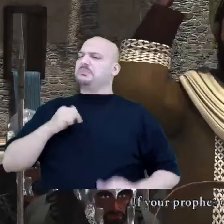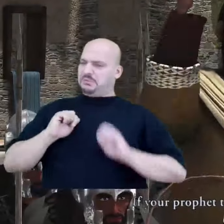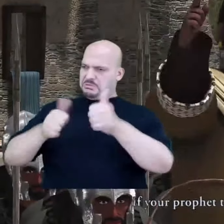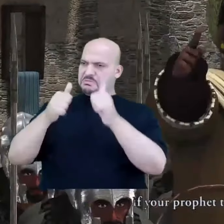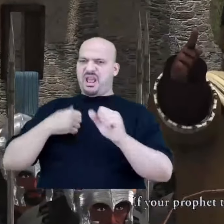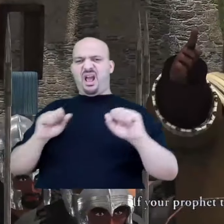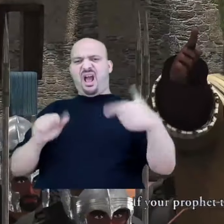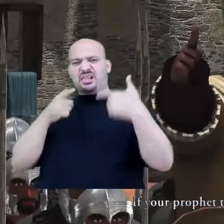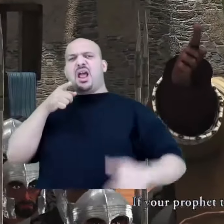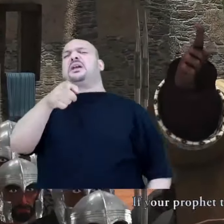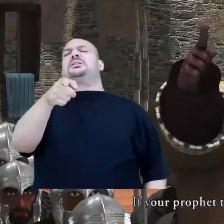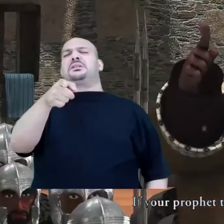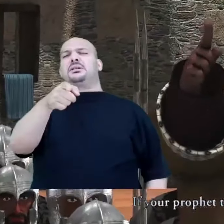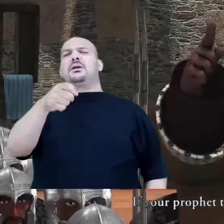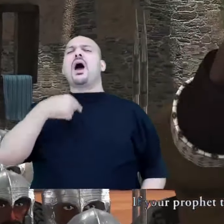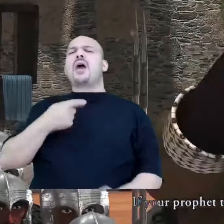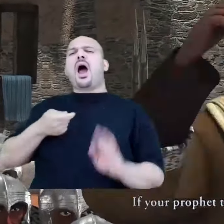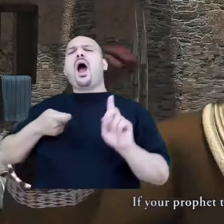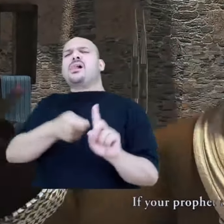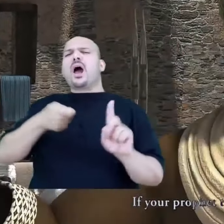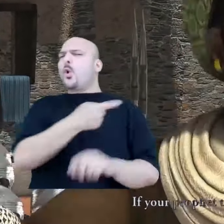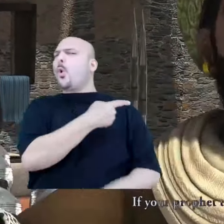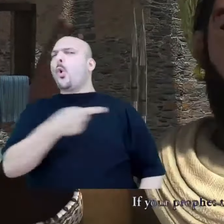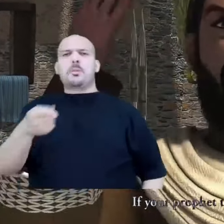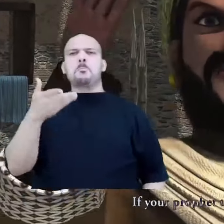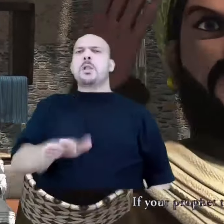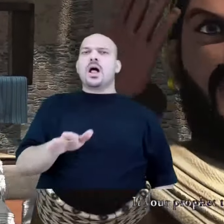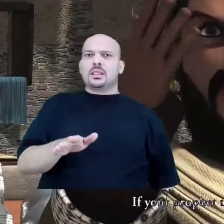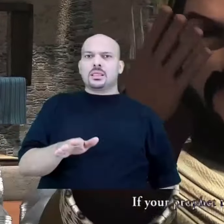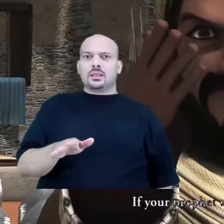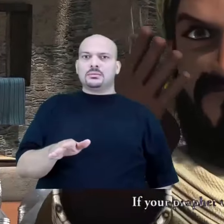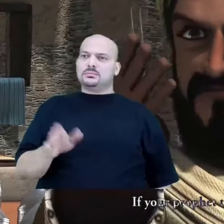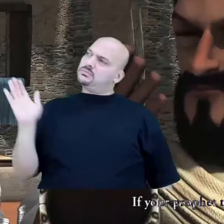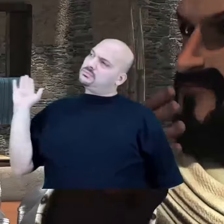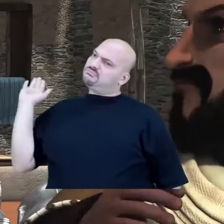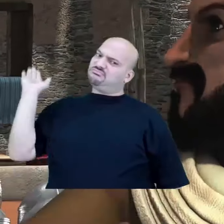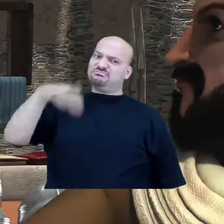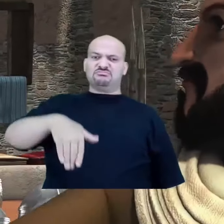تقاتلونا فنحن نقاتلكم ونقتلكم.